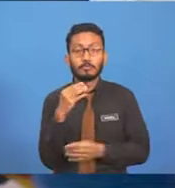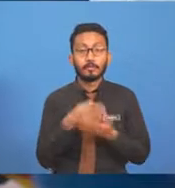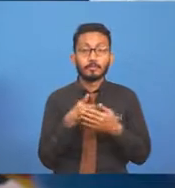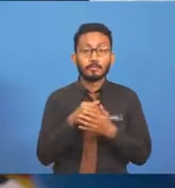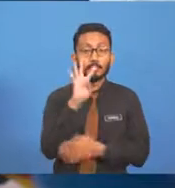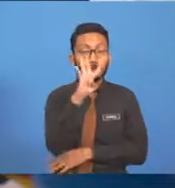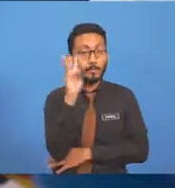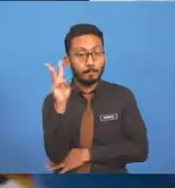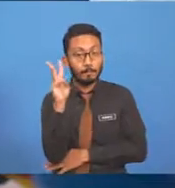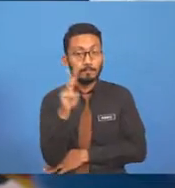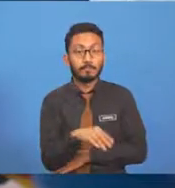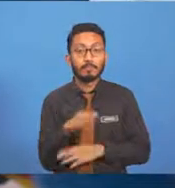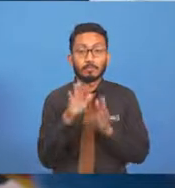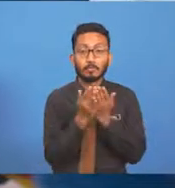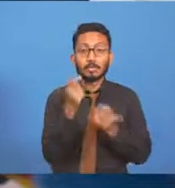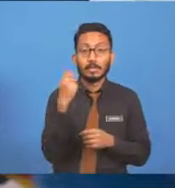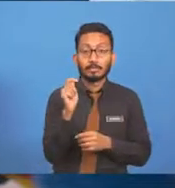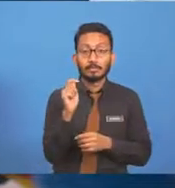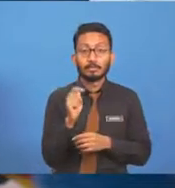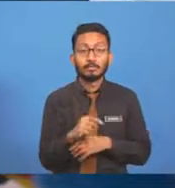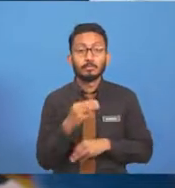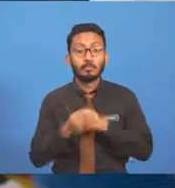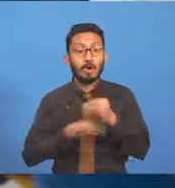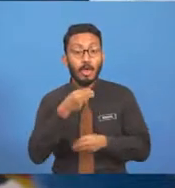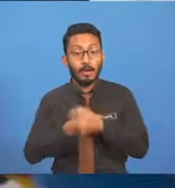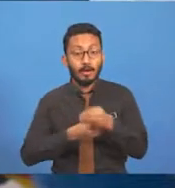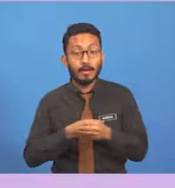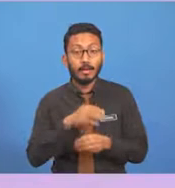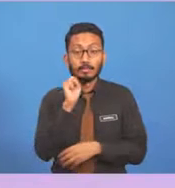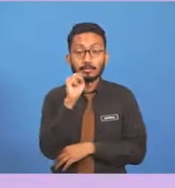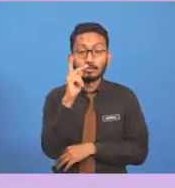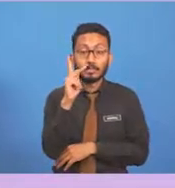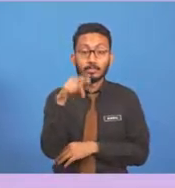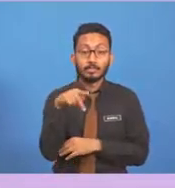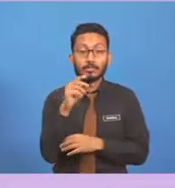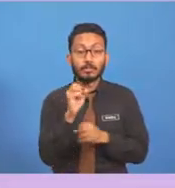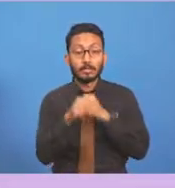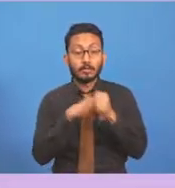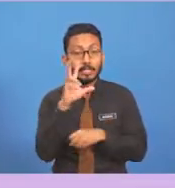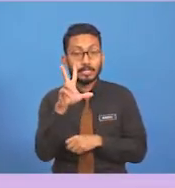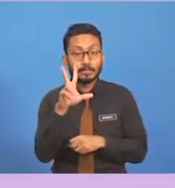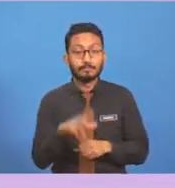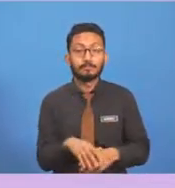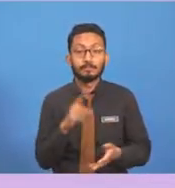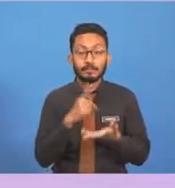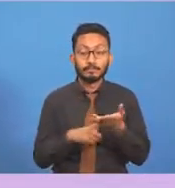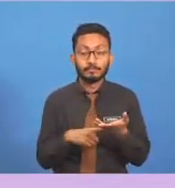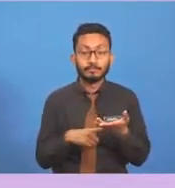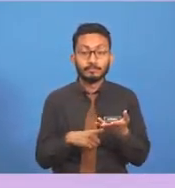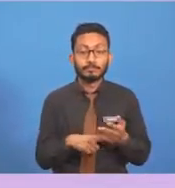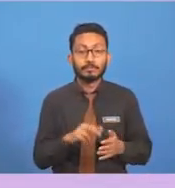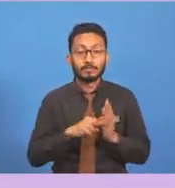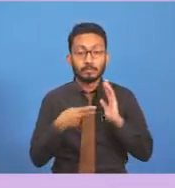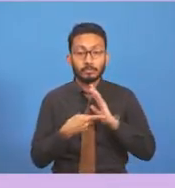48 buku teks pendidikan moral FK tahun 3. Apakah definisi nilai hormat?